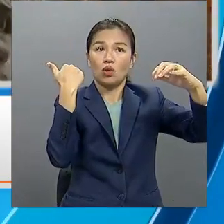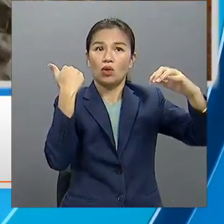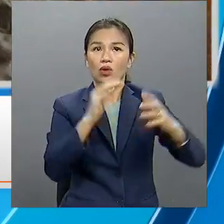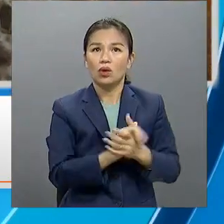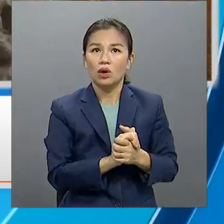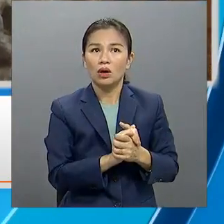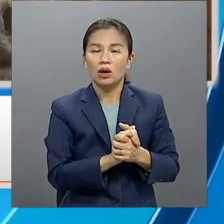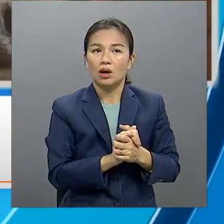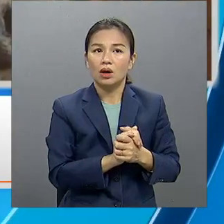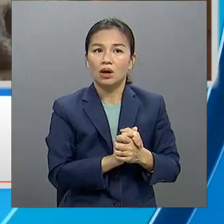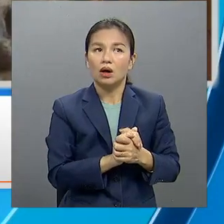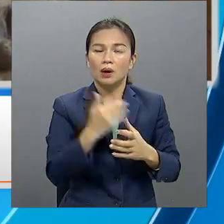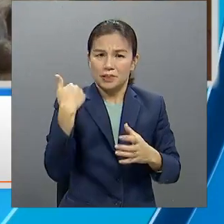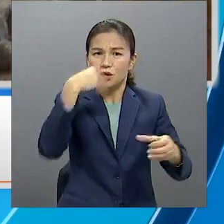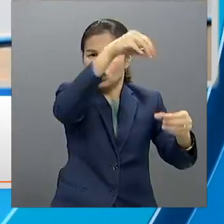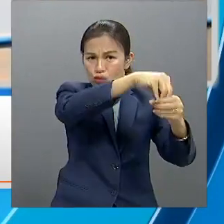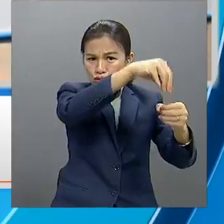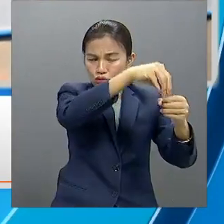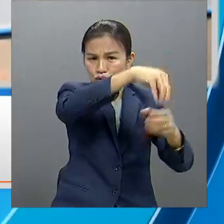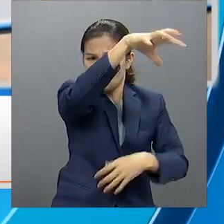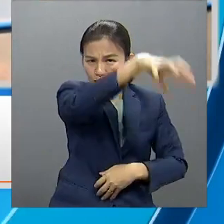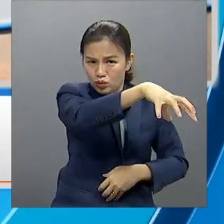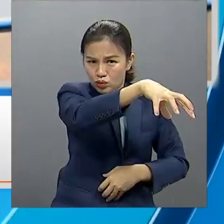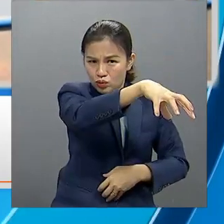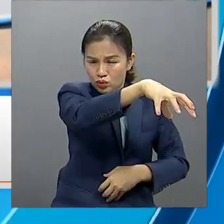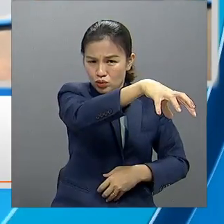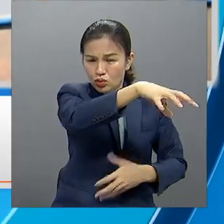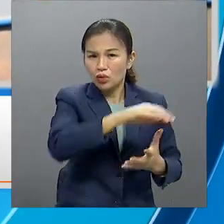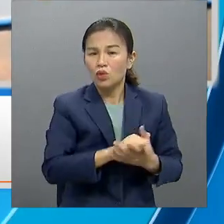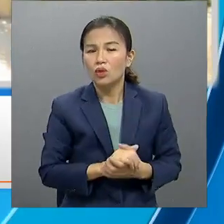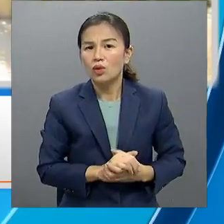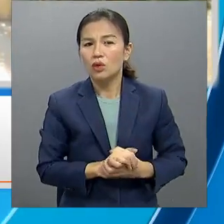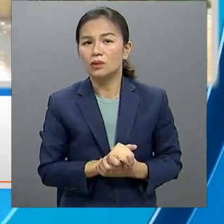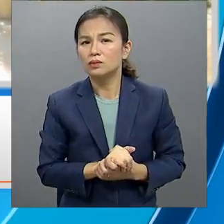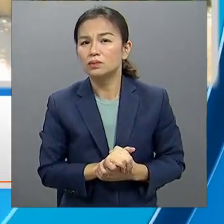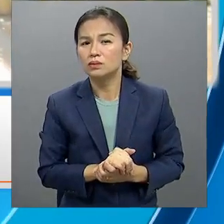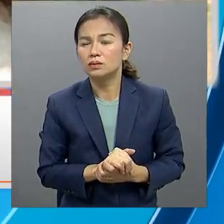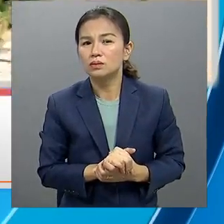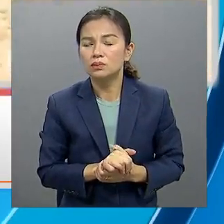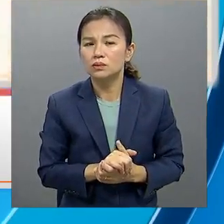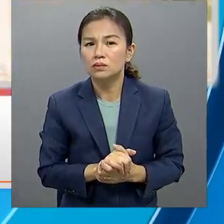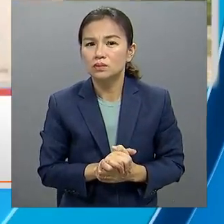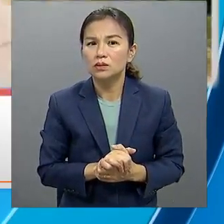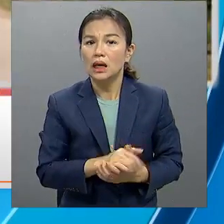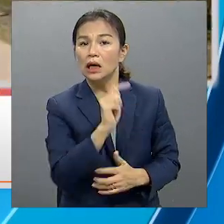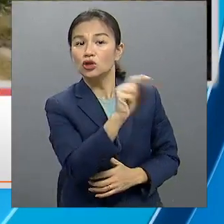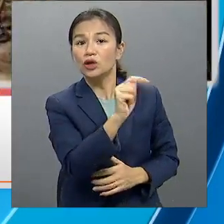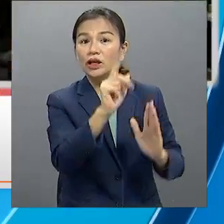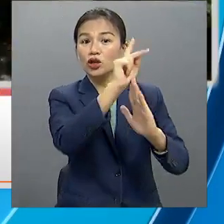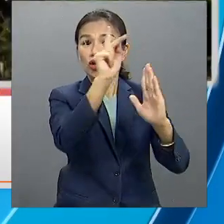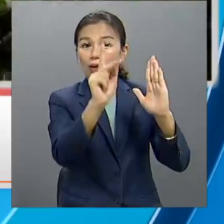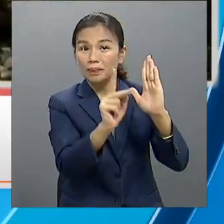เขาก็ยังอยู่ทีนี้พวกพี่น้องทั้งหลายที่เห็นว่าตรงนี้กฎหมายของอบต.ด้วยว่